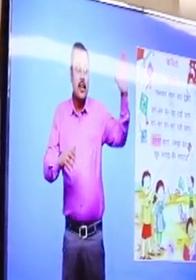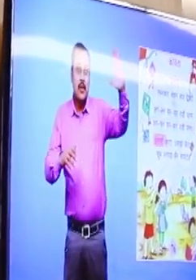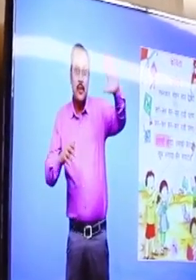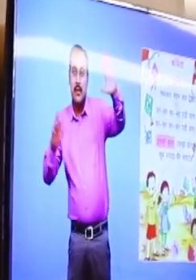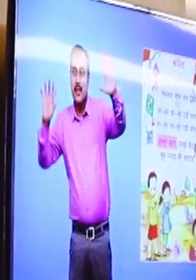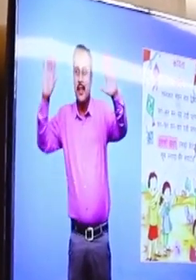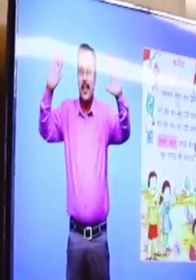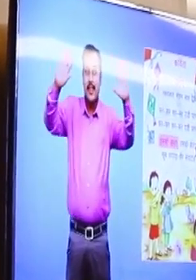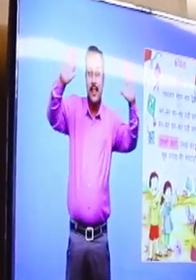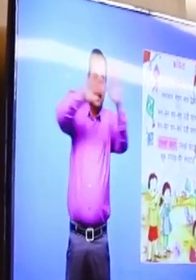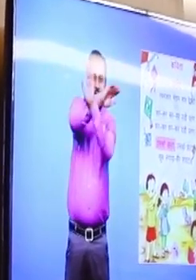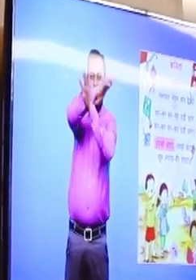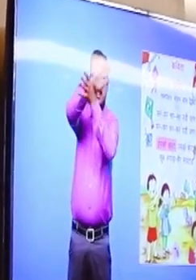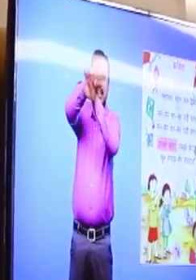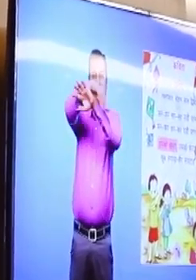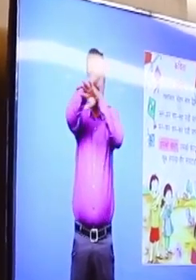इसको काटा,